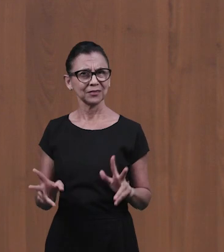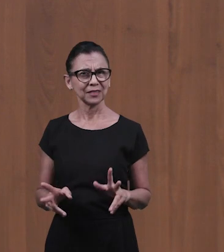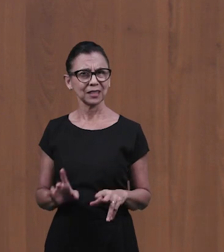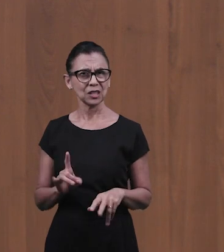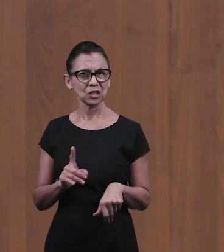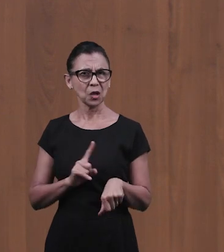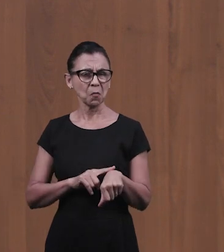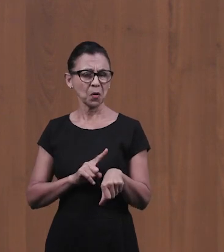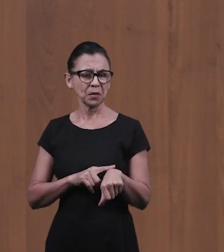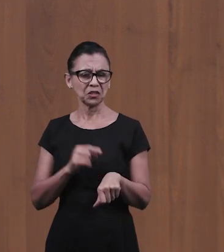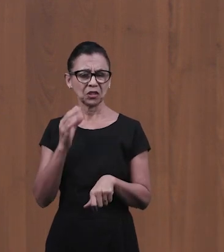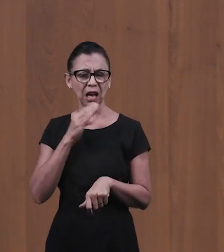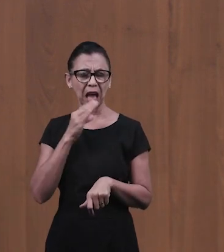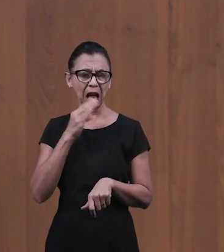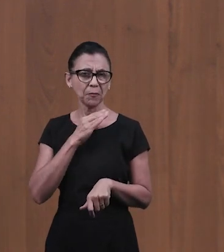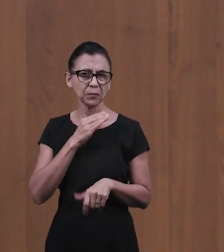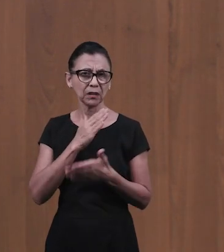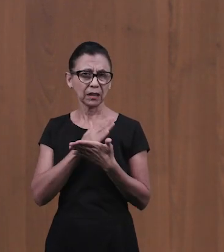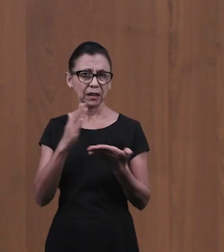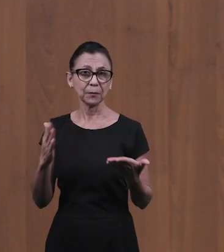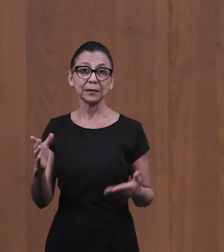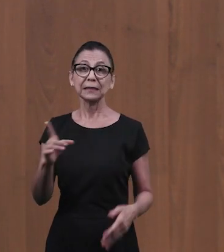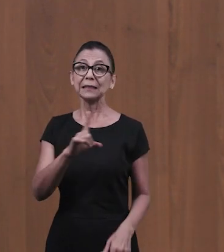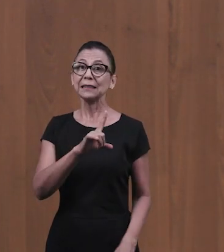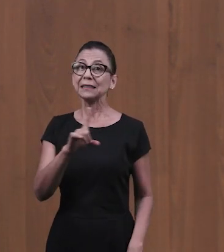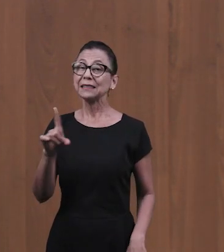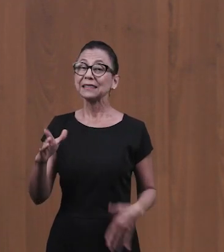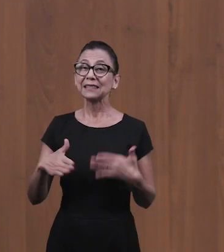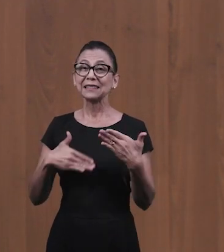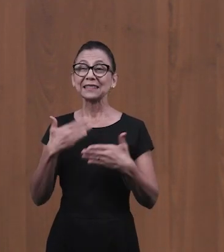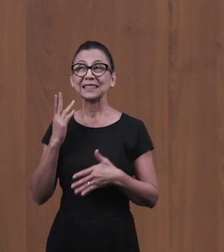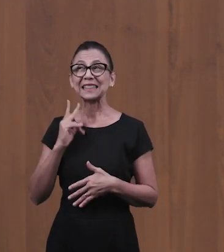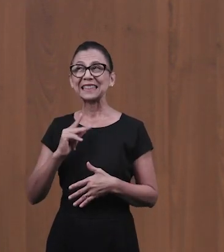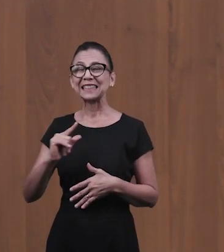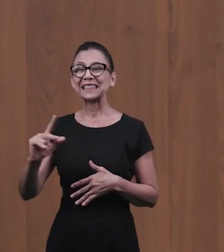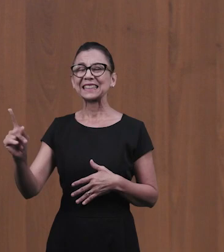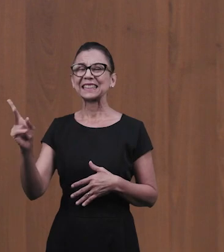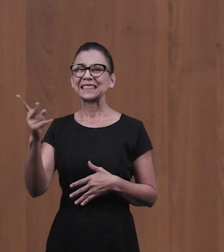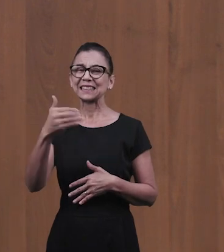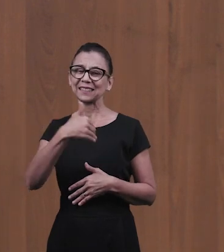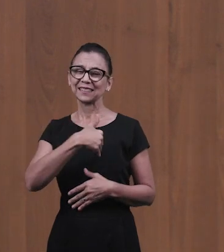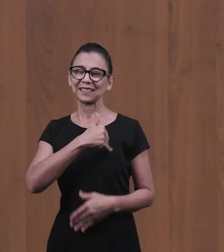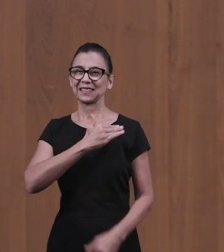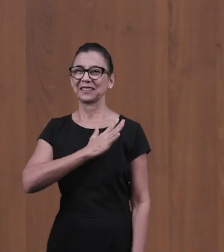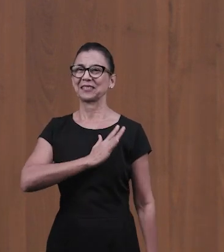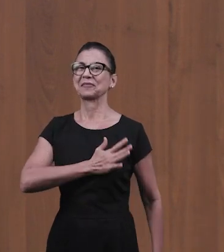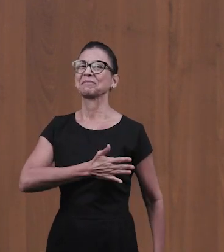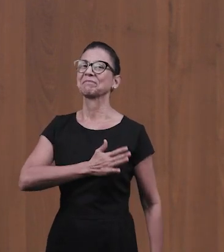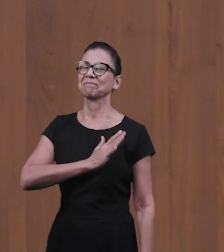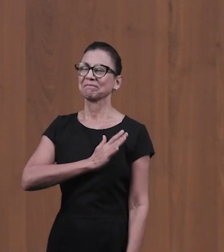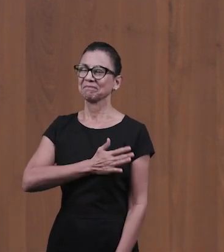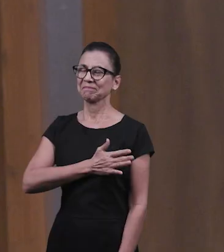joie passagère de ce monde. C'est une joie éternelle qui est toujours dans notre cœur.